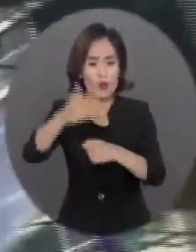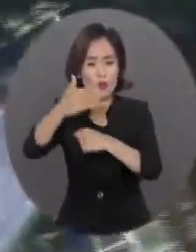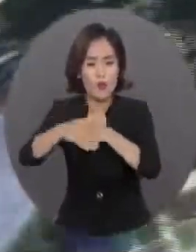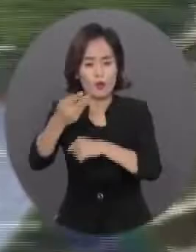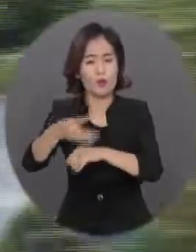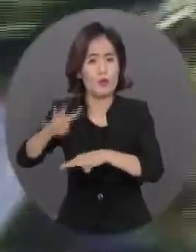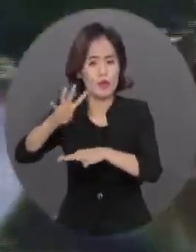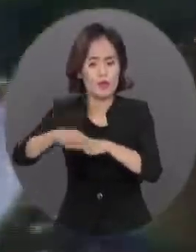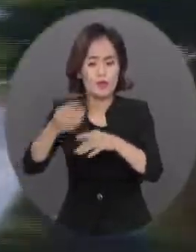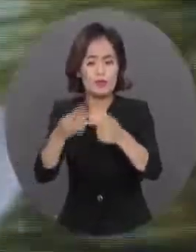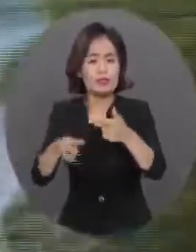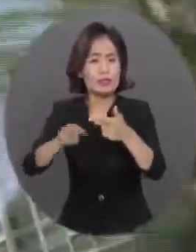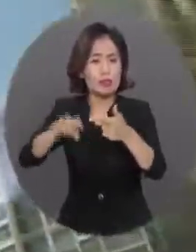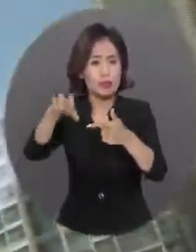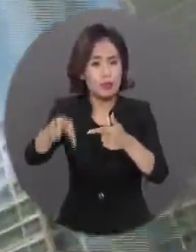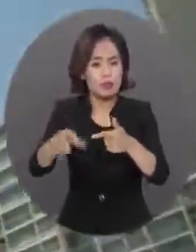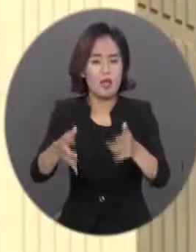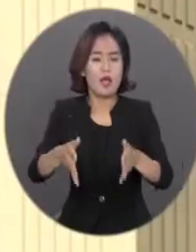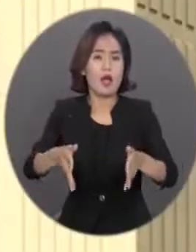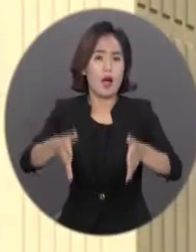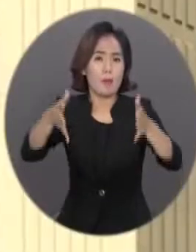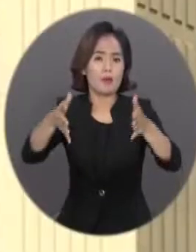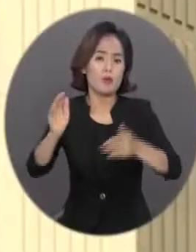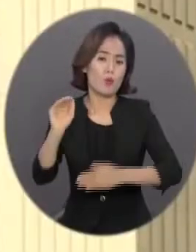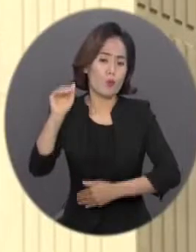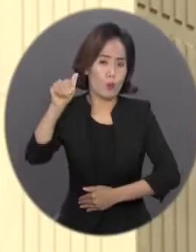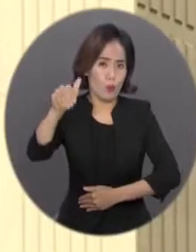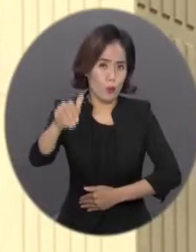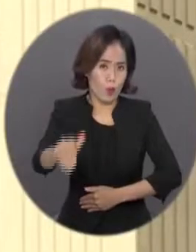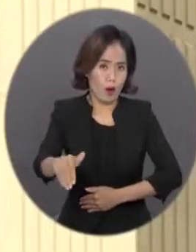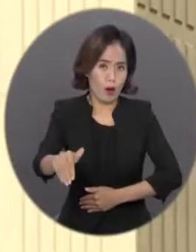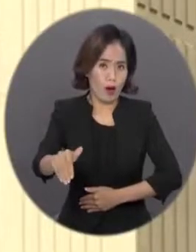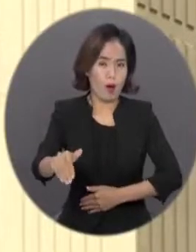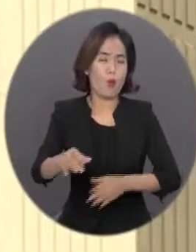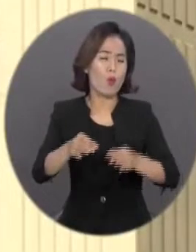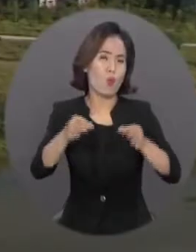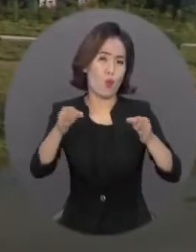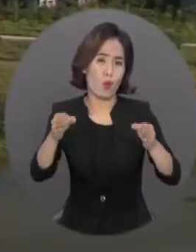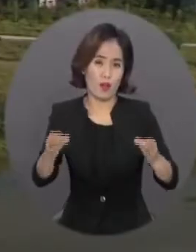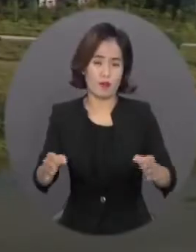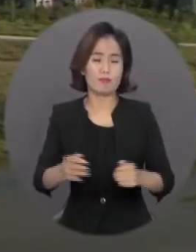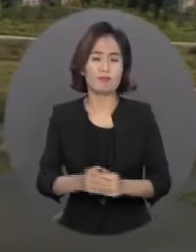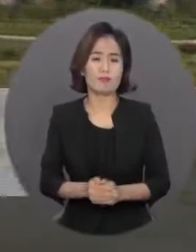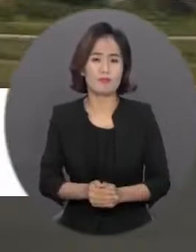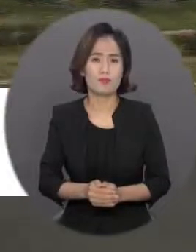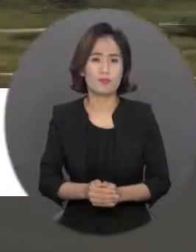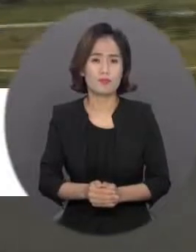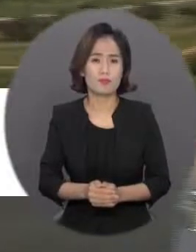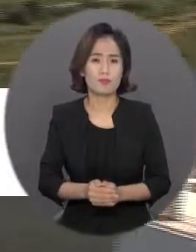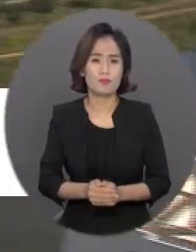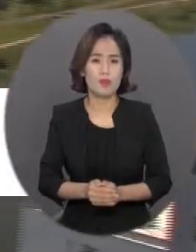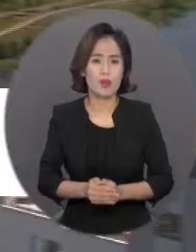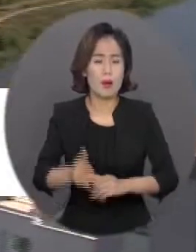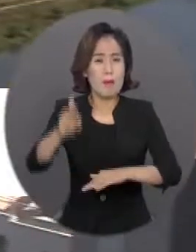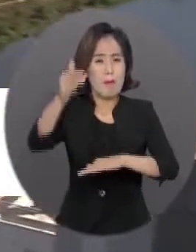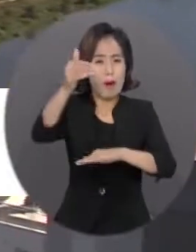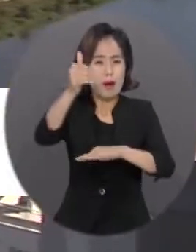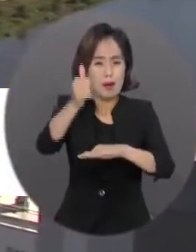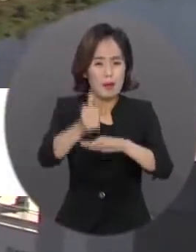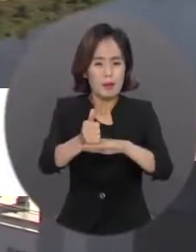대전, 인천 등에서는 이미 아파트 가격이 하락 추세를 보여온 지 오래입니다. 기저가 돌아가 경목점을